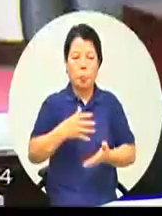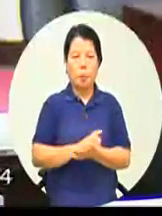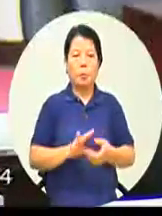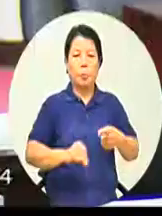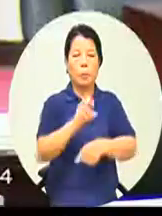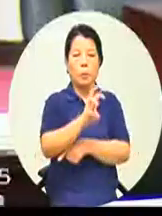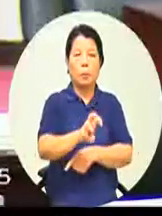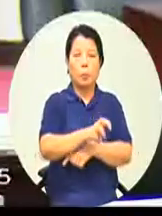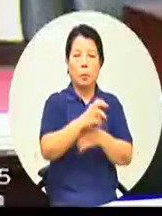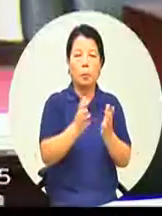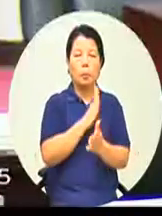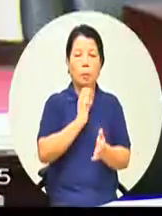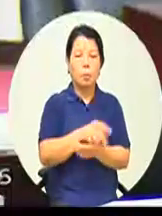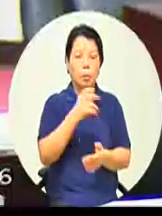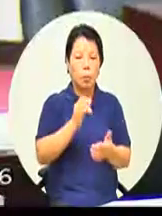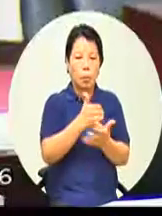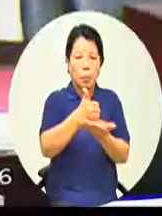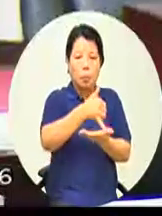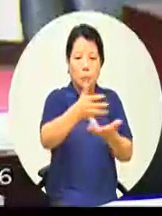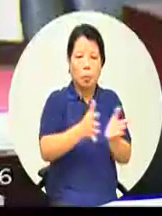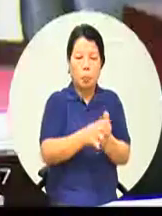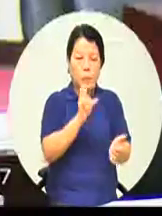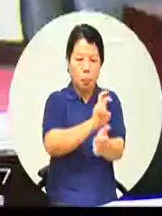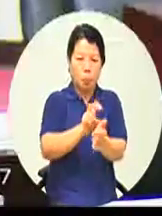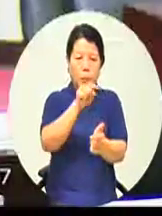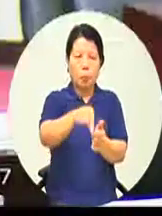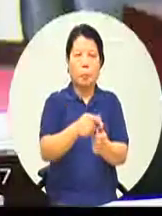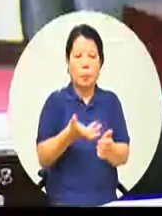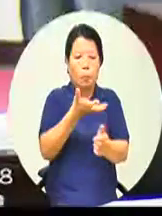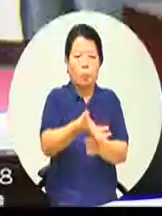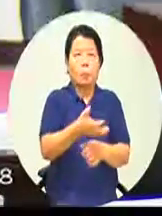属于照顾弱势的部分，那这照顾弱